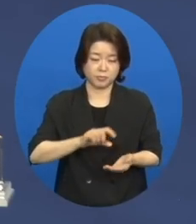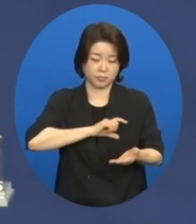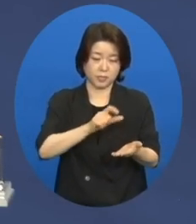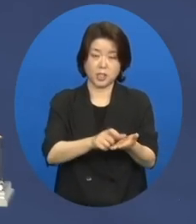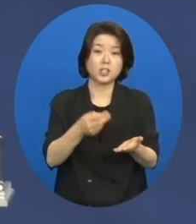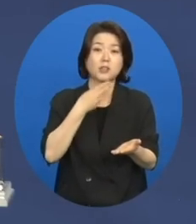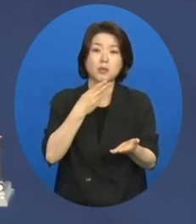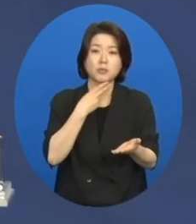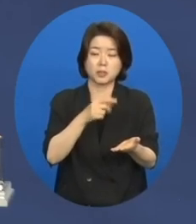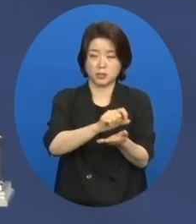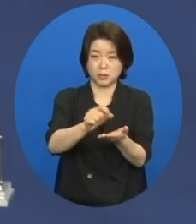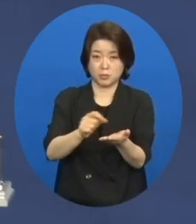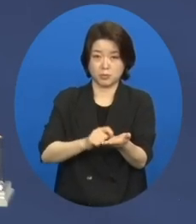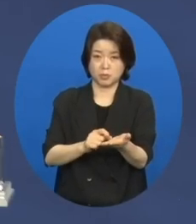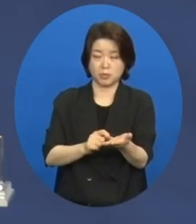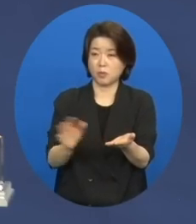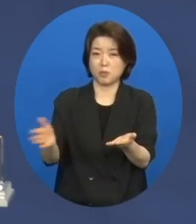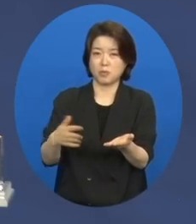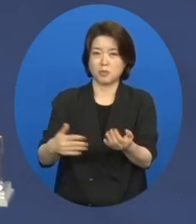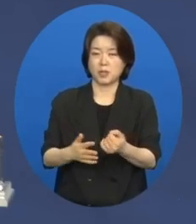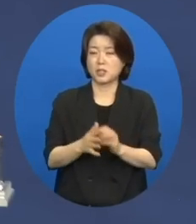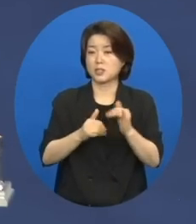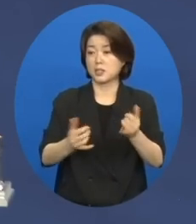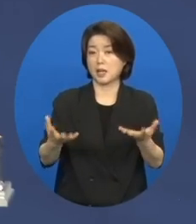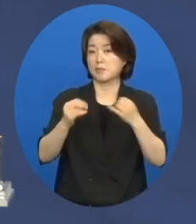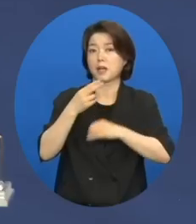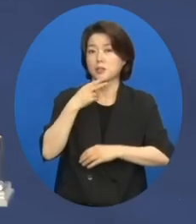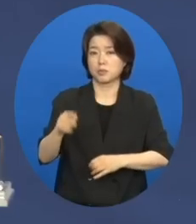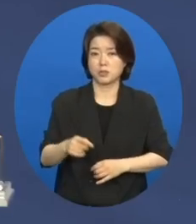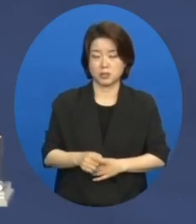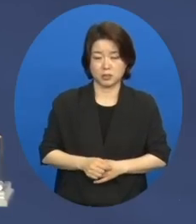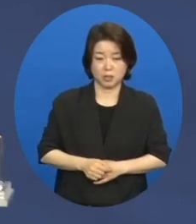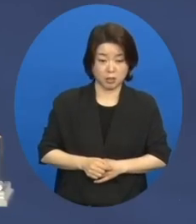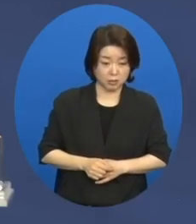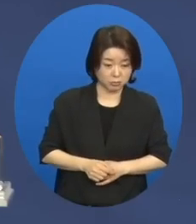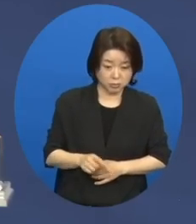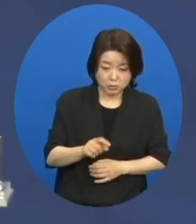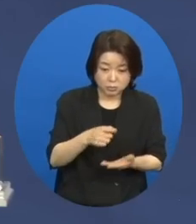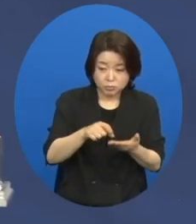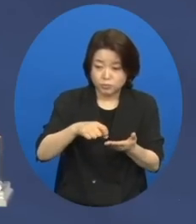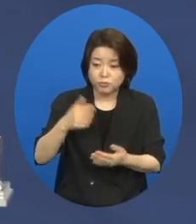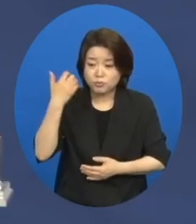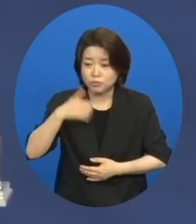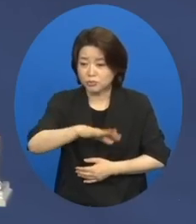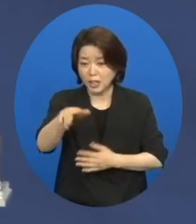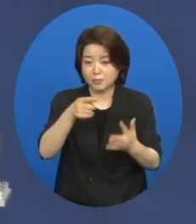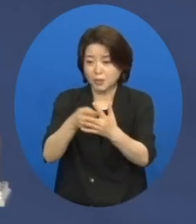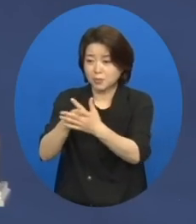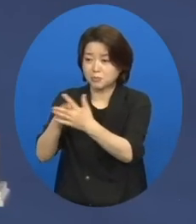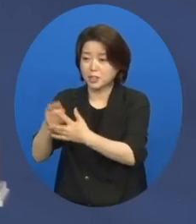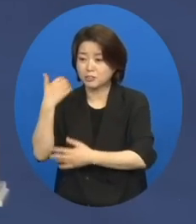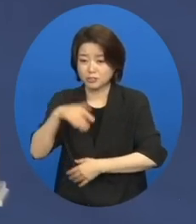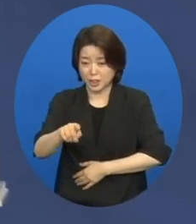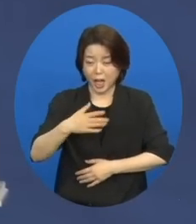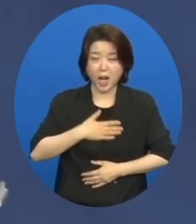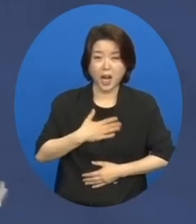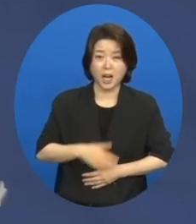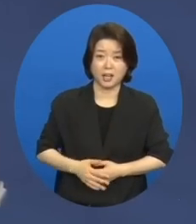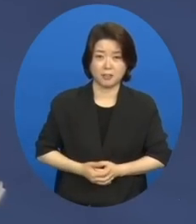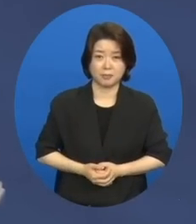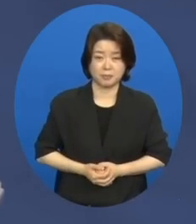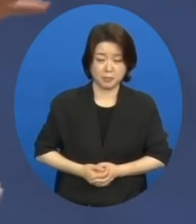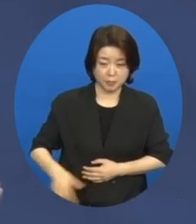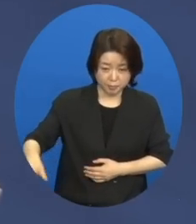했는데 사람이 많지 않으니까 해봤자 소용없어요. 그 글씨체가 누군 건지 다 아니까. 근데